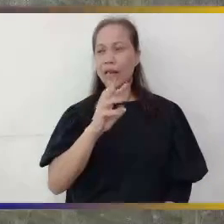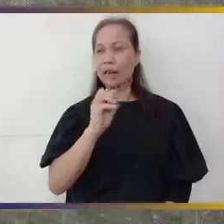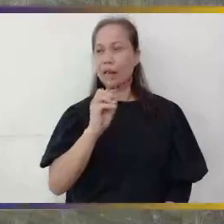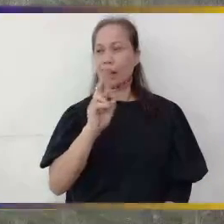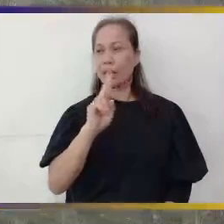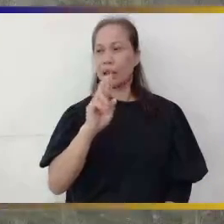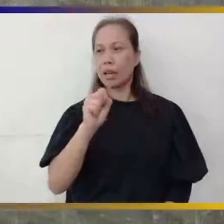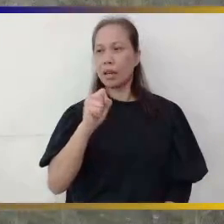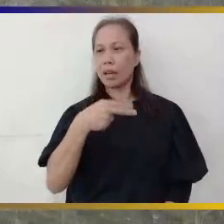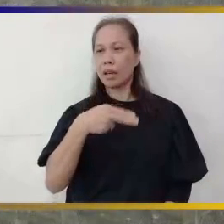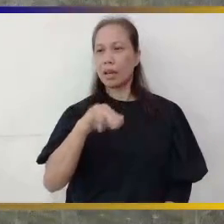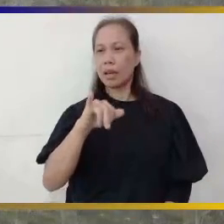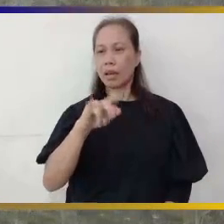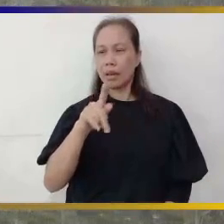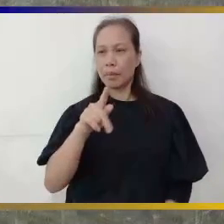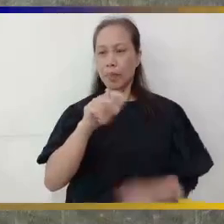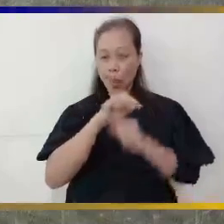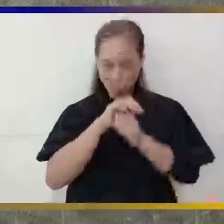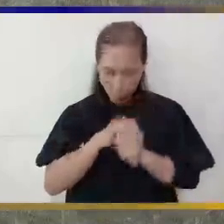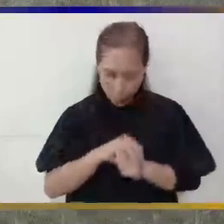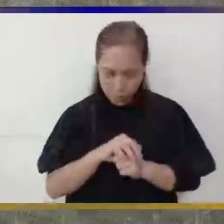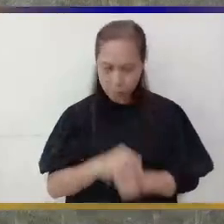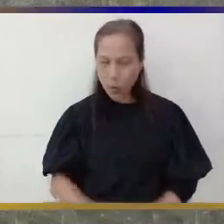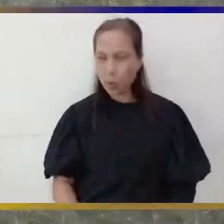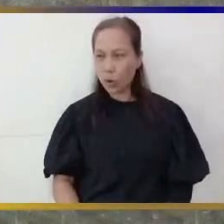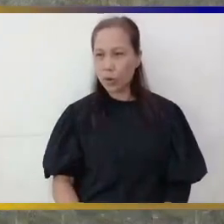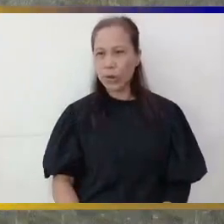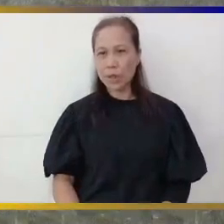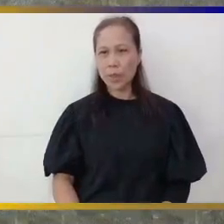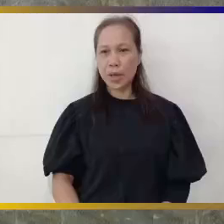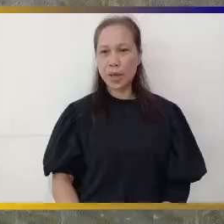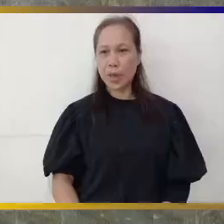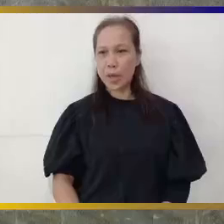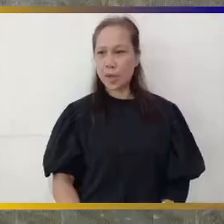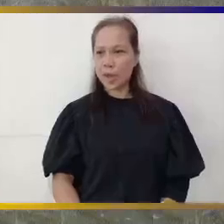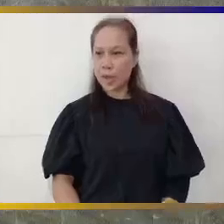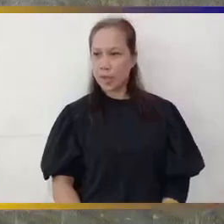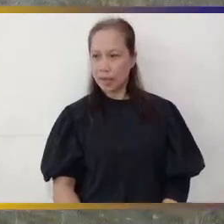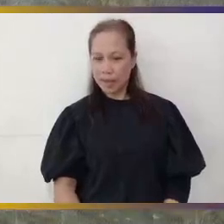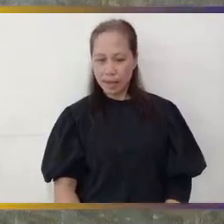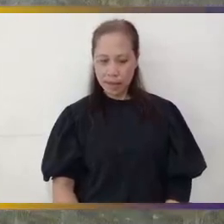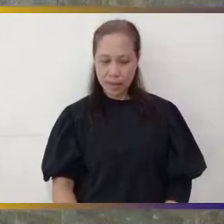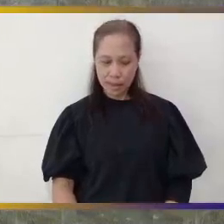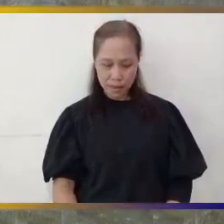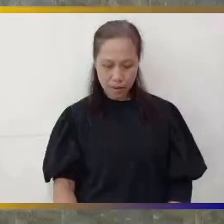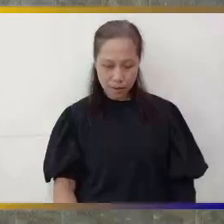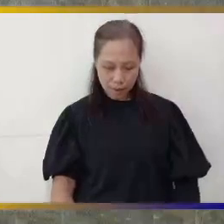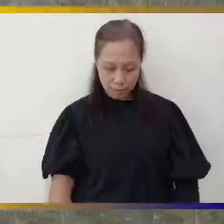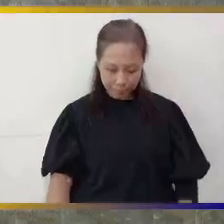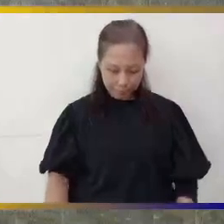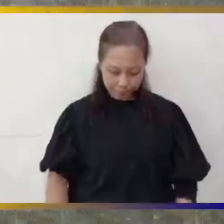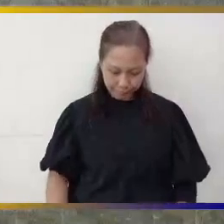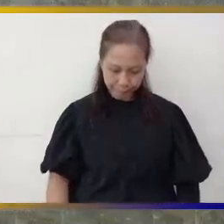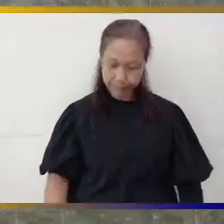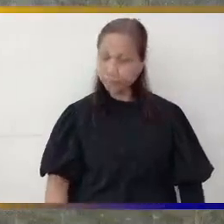Worship again honors honor that we give to god